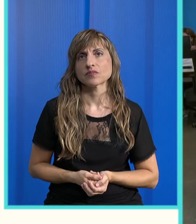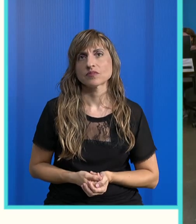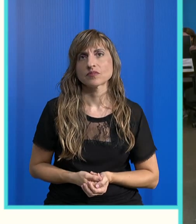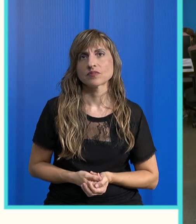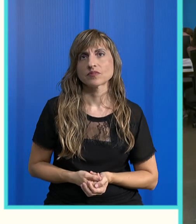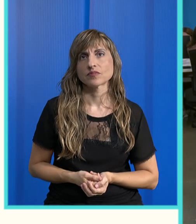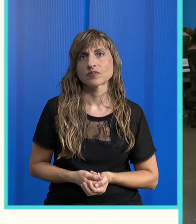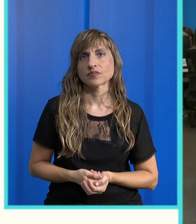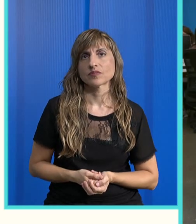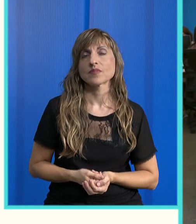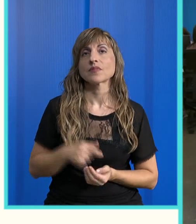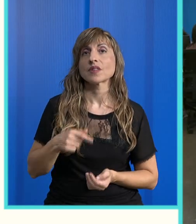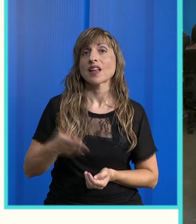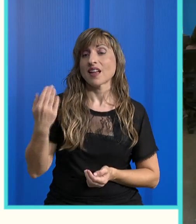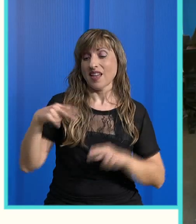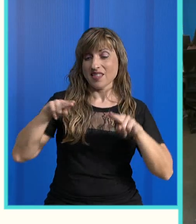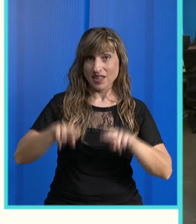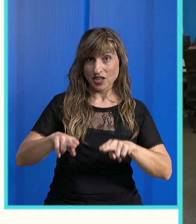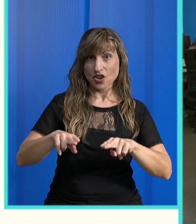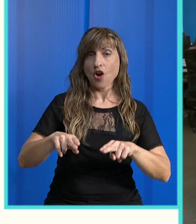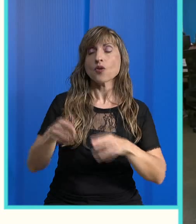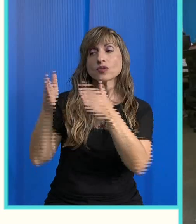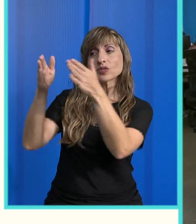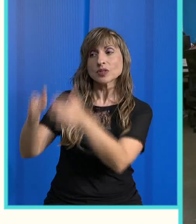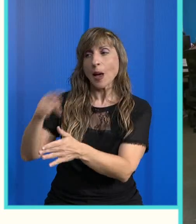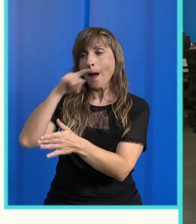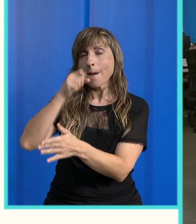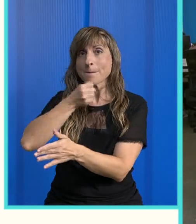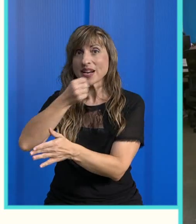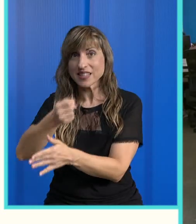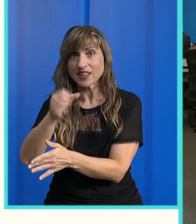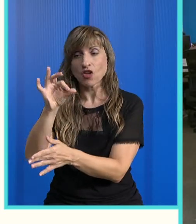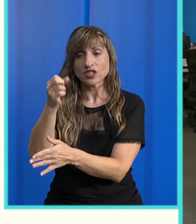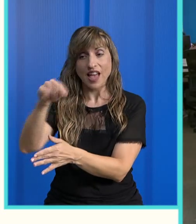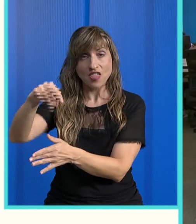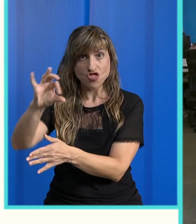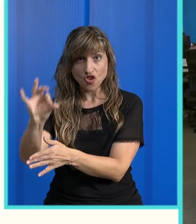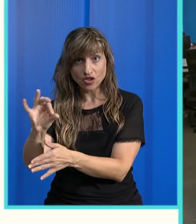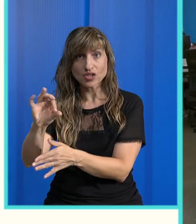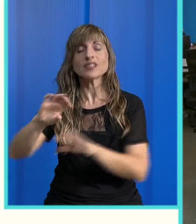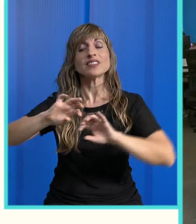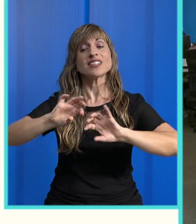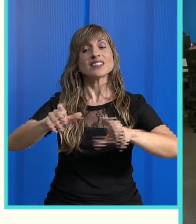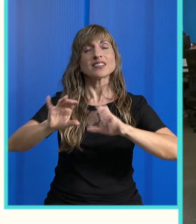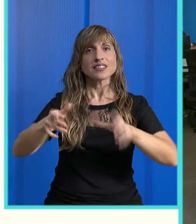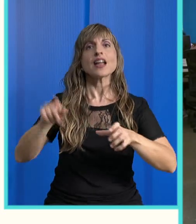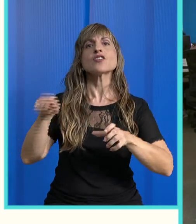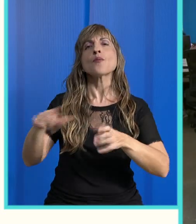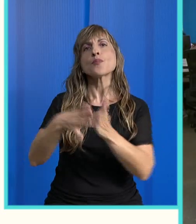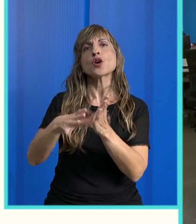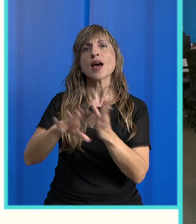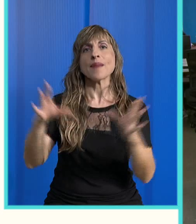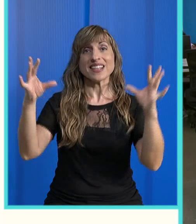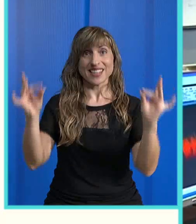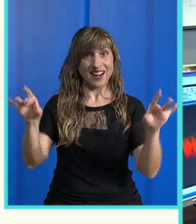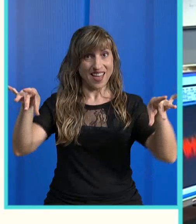I aquest dijous ens ha deixat l'Arseny Santos presentador durant molts anys del programa de sardanes de Radio Ciutat de Badalona Esclat de